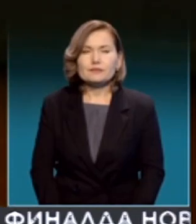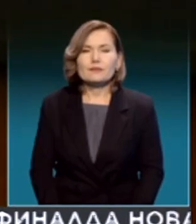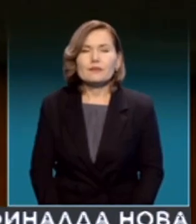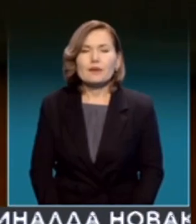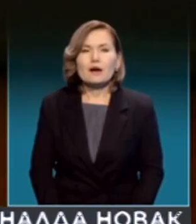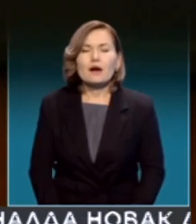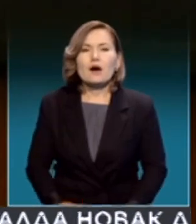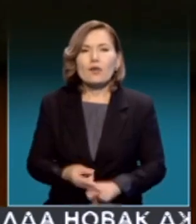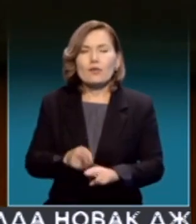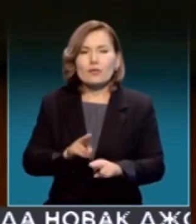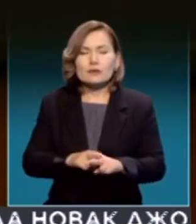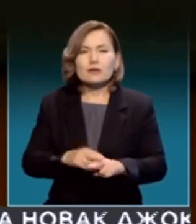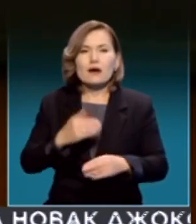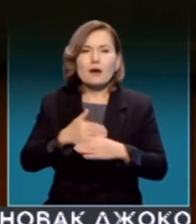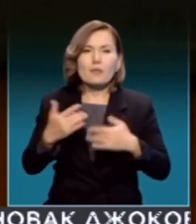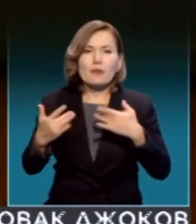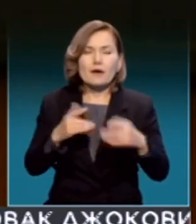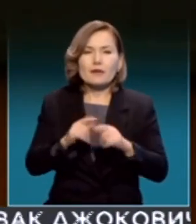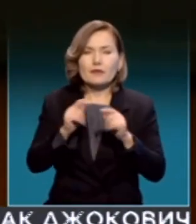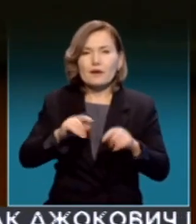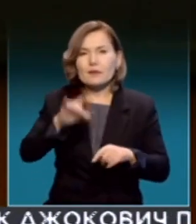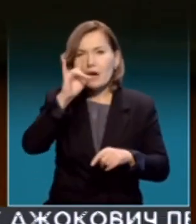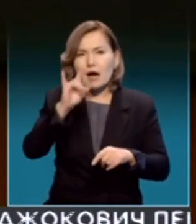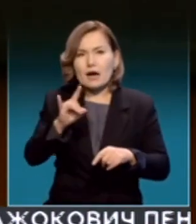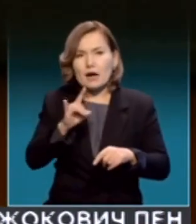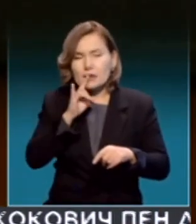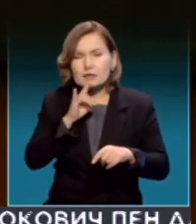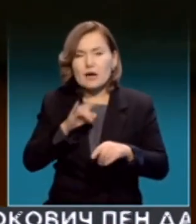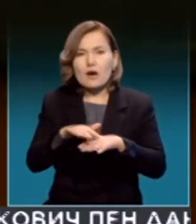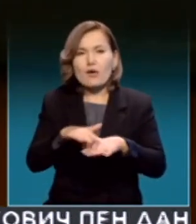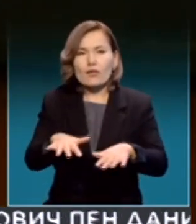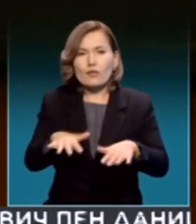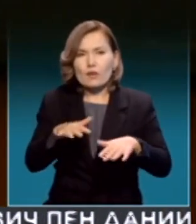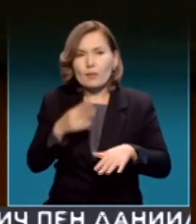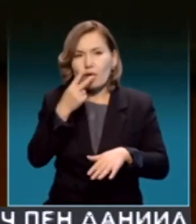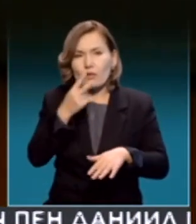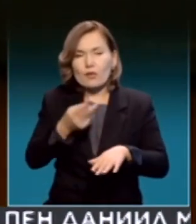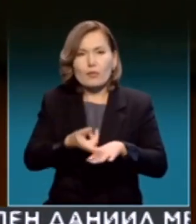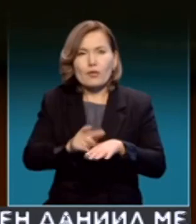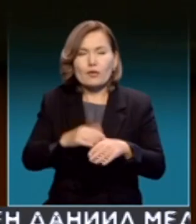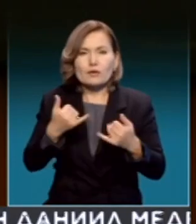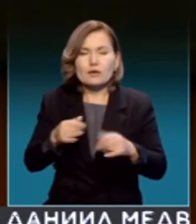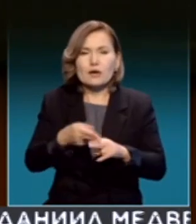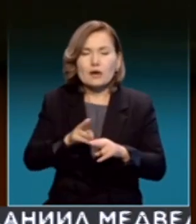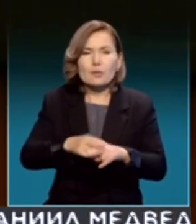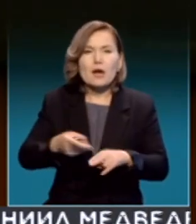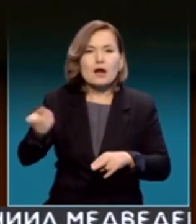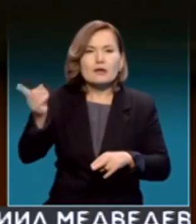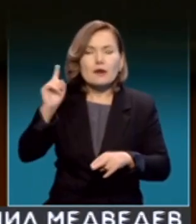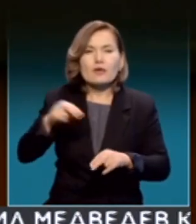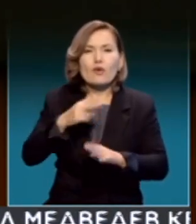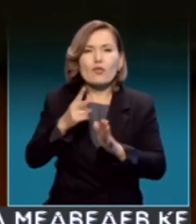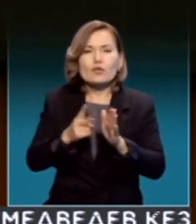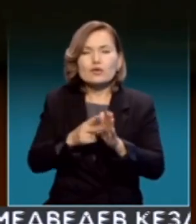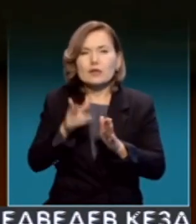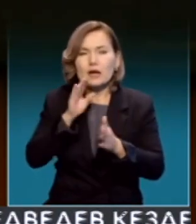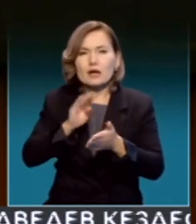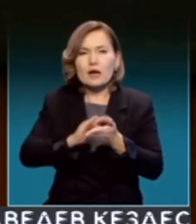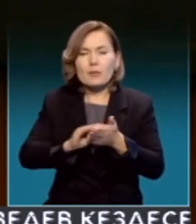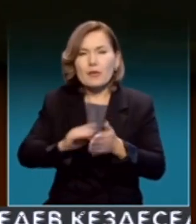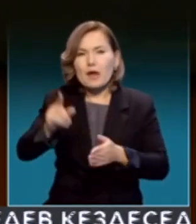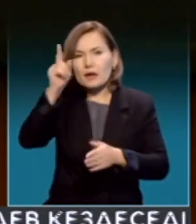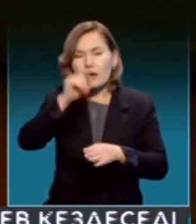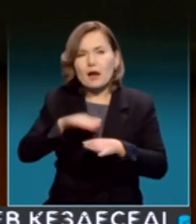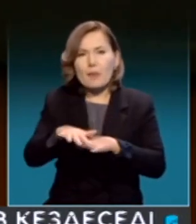Күлбике баршаға танымал шығарма болғандықтан біз оны қазақ көрермендеріне бейімдемедік. Шарль Перро бұл ертегіні 17-ші ғасырда жазған. Германияда бұл қойылымның неміс